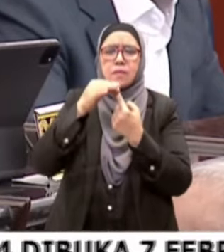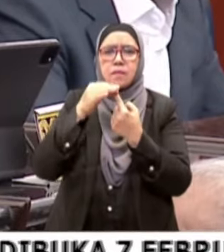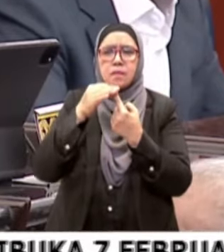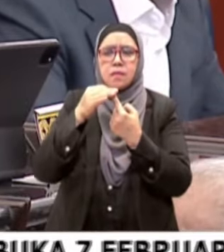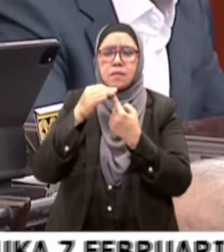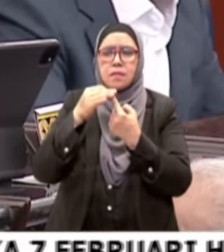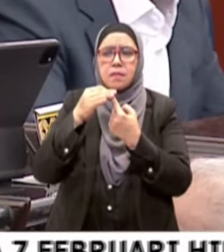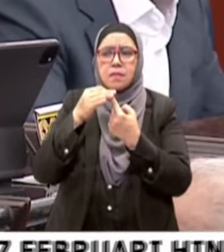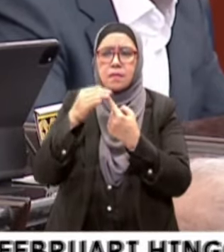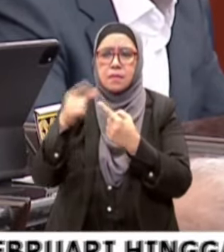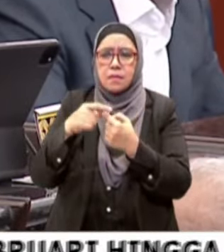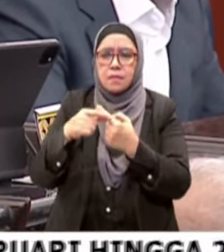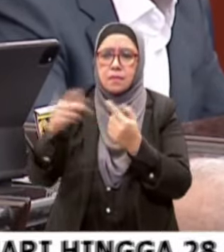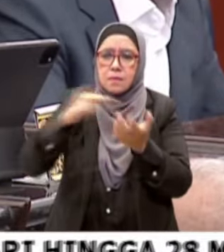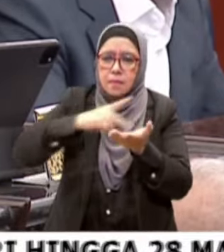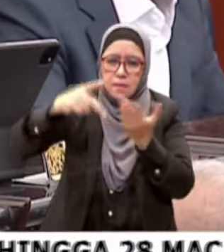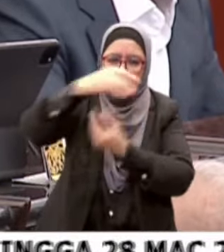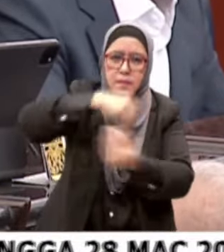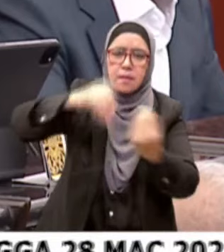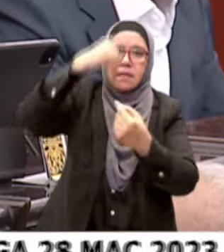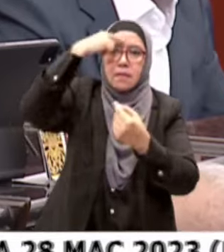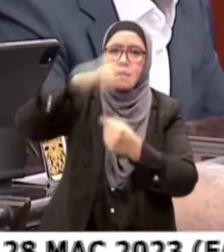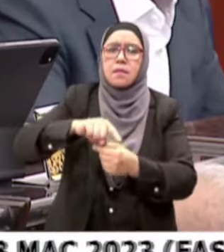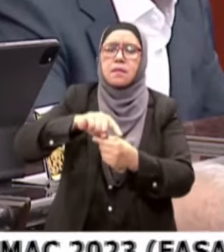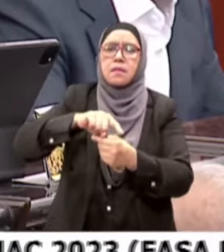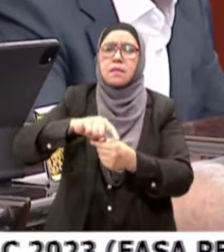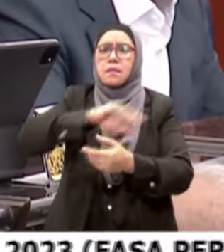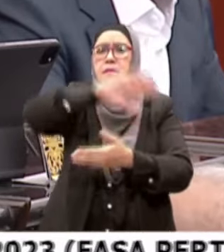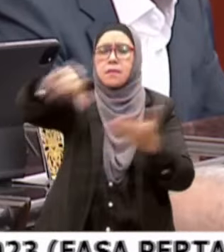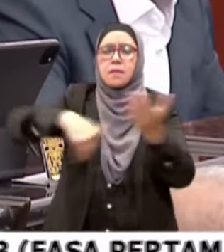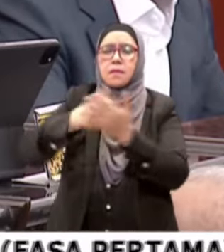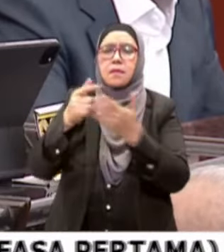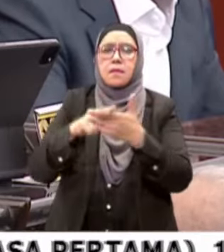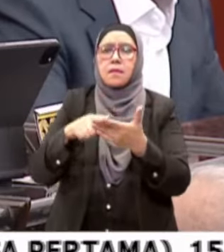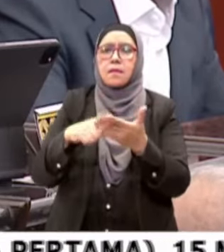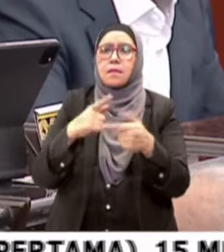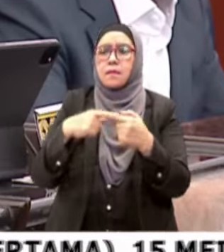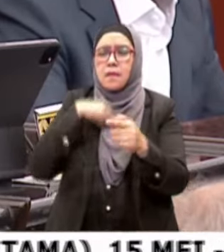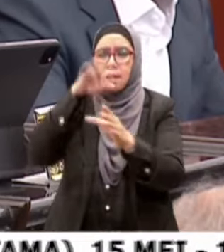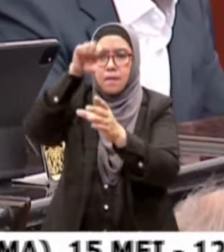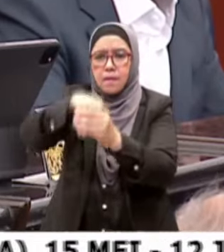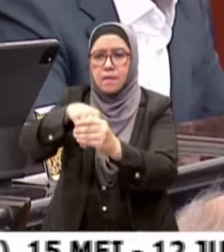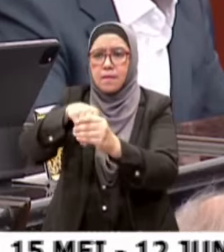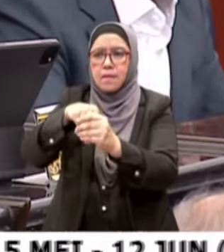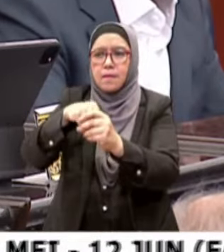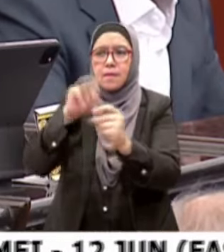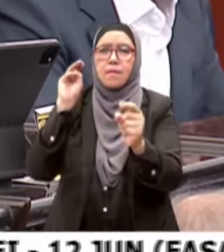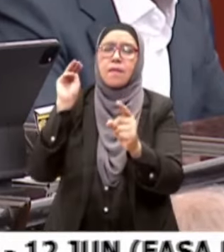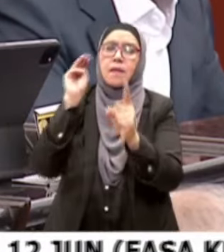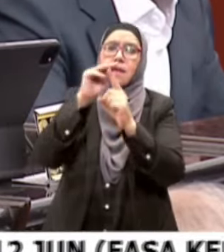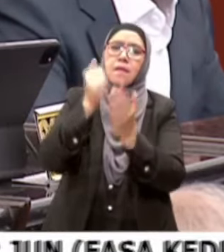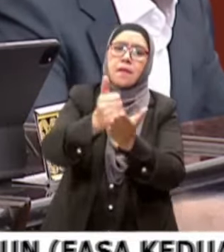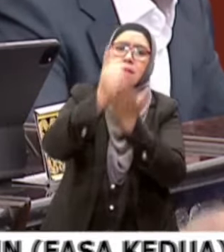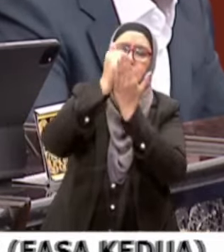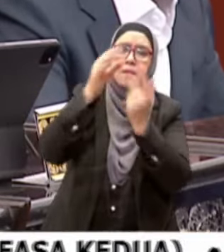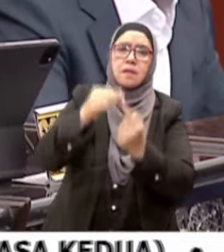ganjaran kepada semua anggota yang terlibat dalam mana-mana misi bantuan terutamanya dalam kasih